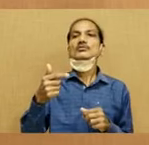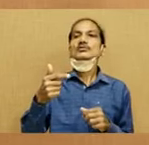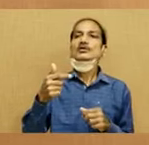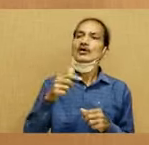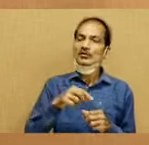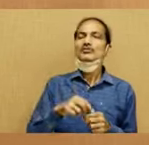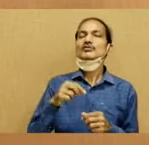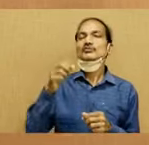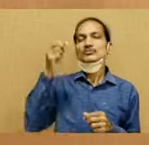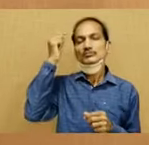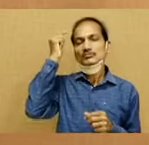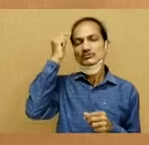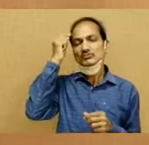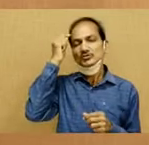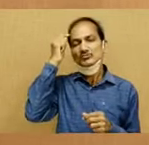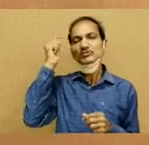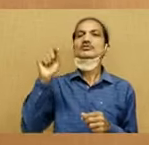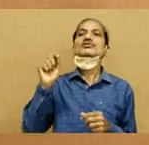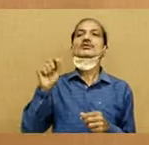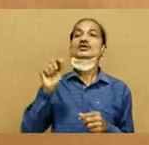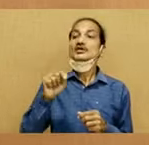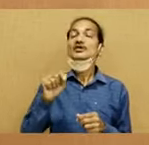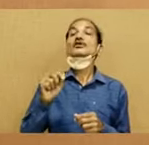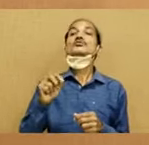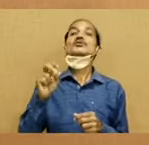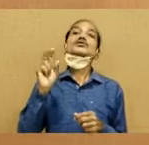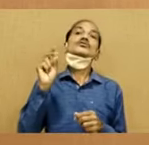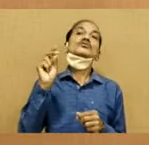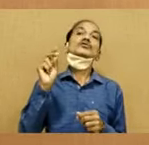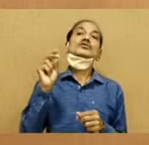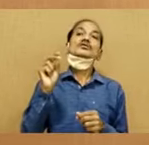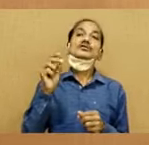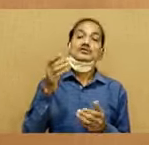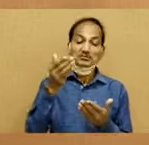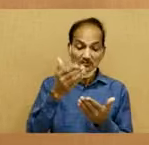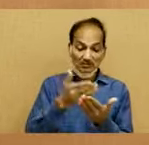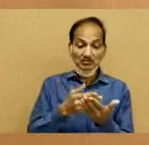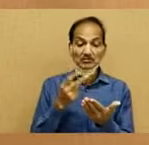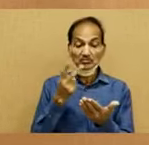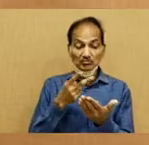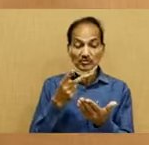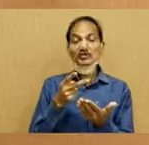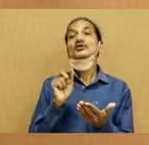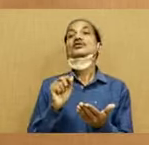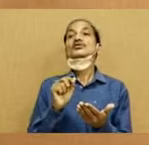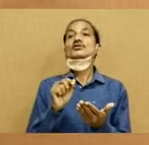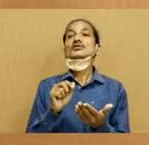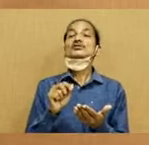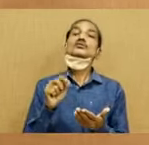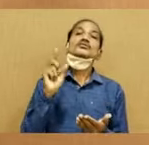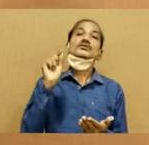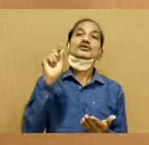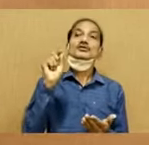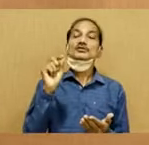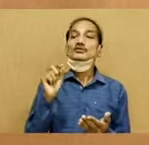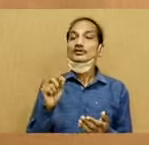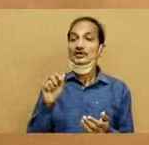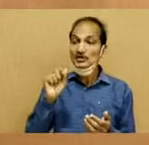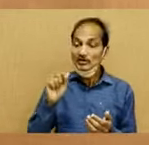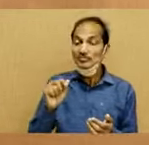ଏହି ସକ୍ଷମତାର ଦୁଇଟି ସମୀକ୍ଷା କରିବା ଆମେ। ଗୋଟିଏ ହେଲା ଯେ ଏପର୍ଯ୍ୟନ୍ତ ପଜିଟିଭ କେତେ ଜଣ ଚିହ୍ନଟ